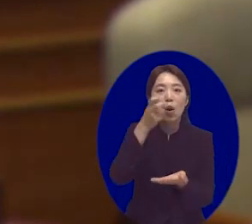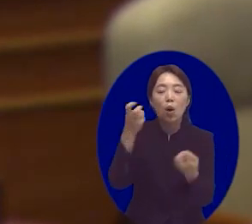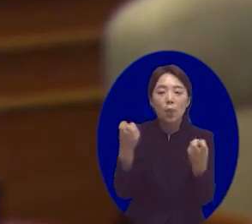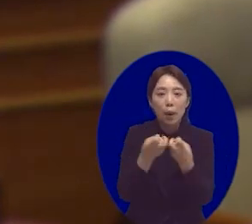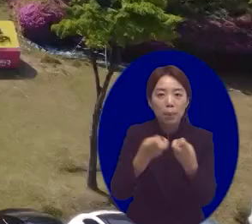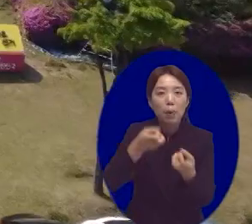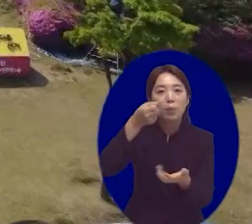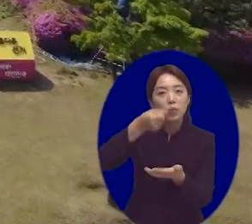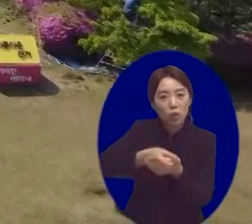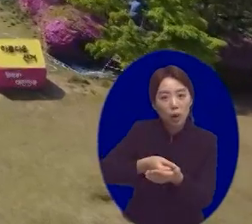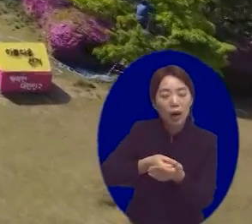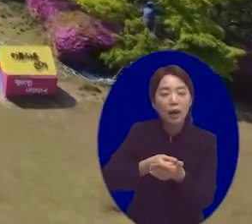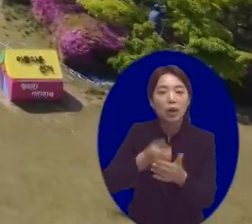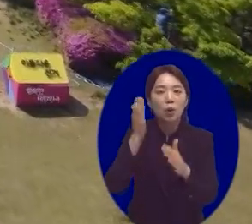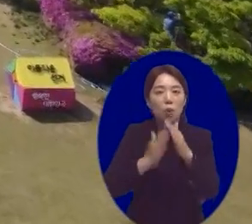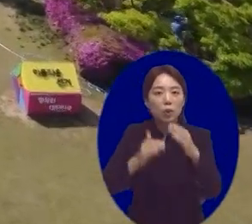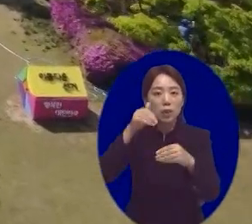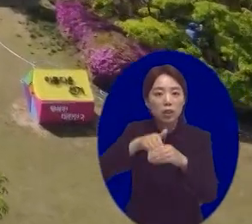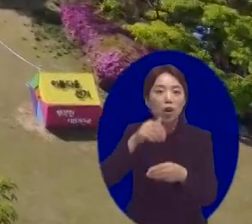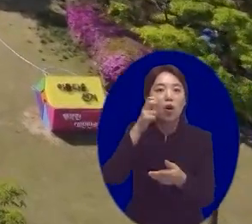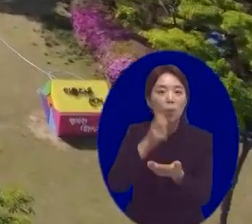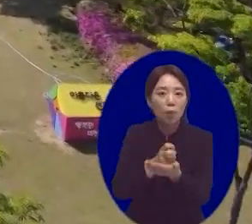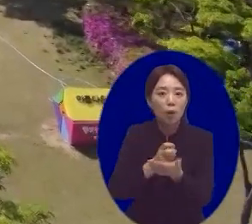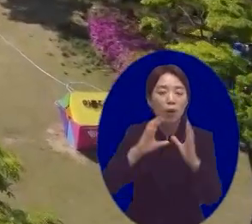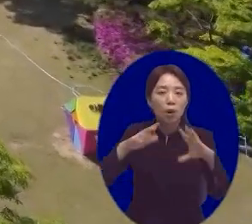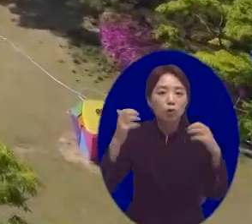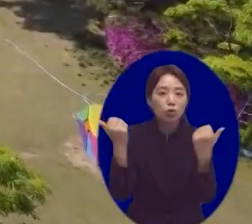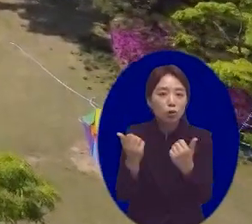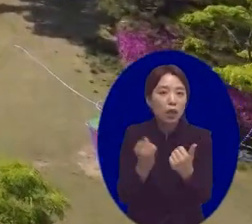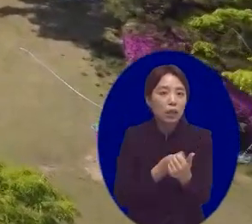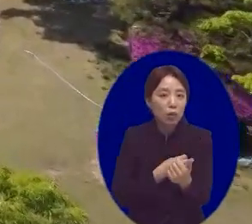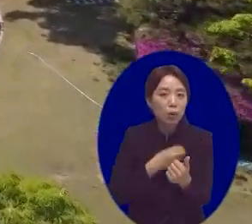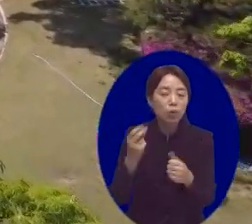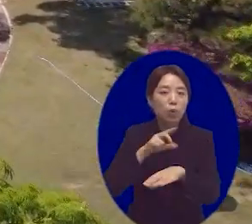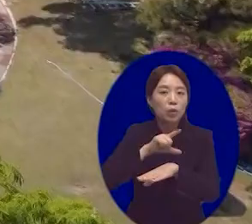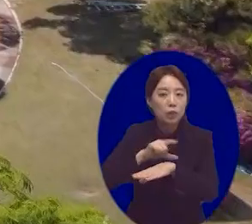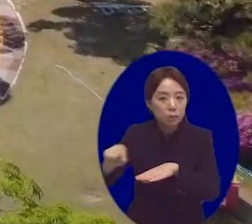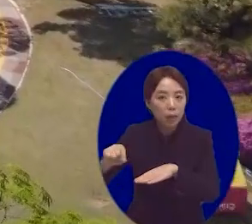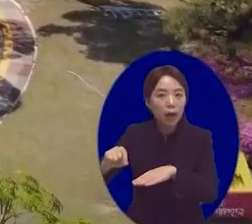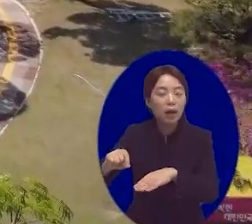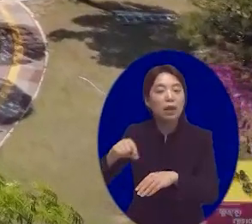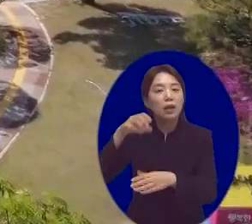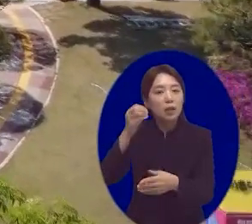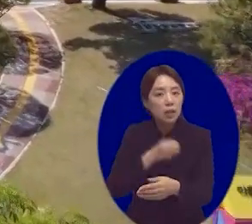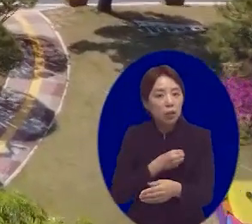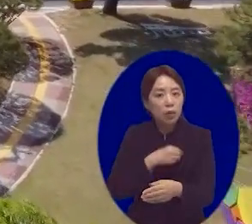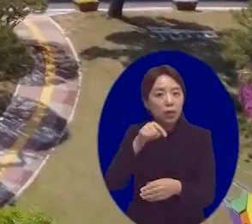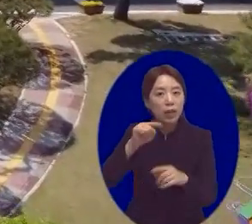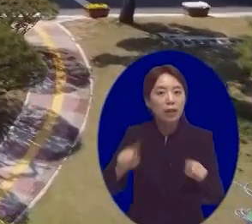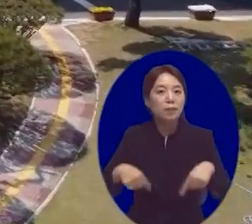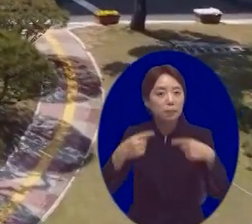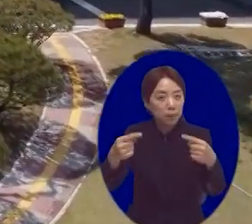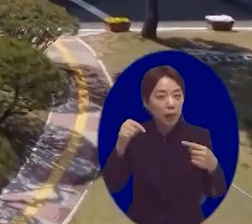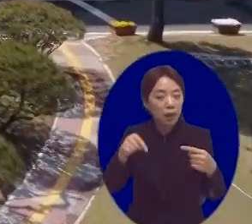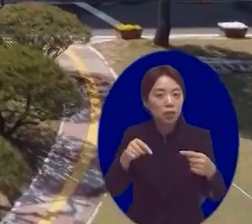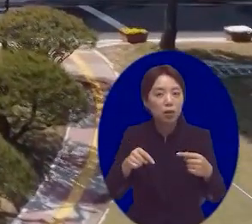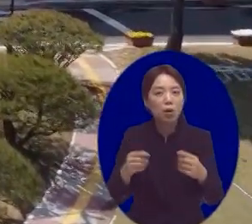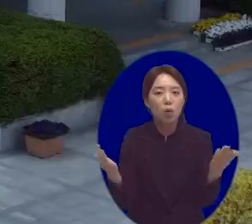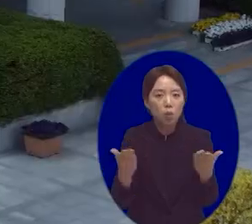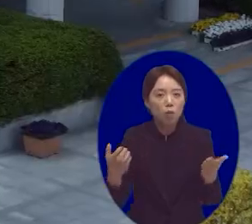공직선거법. 국회의원 또는 지방의회 의원의 의정활동 보고는 정치적 책무이고 고유한